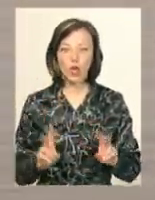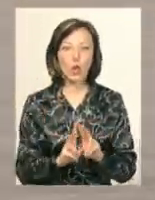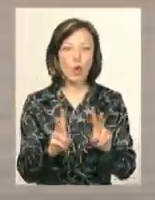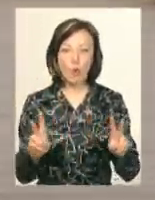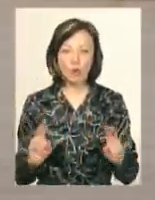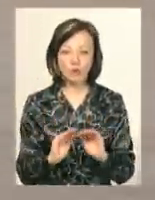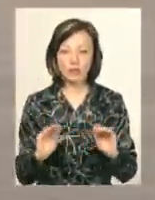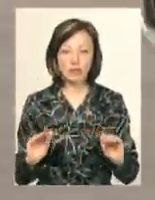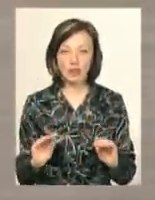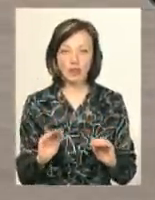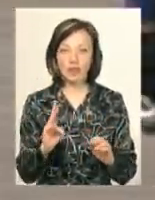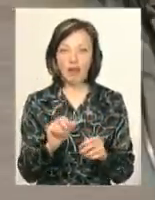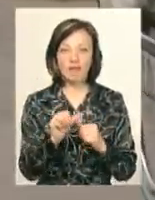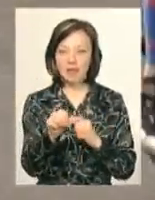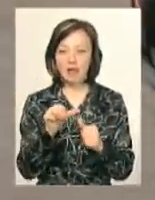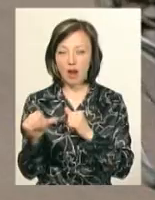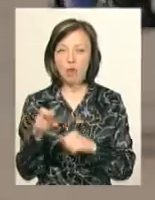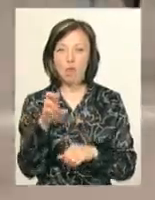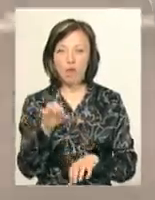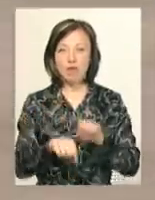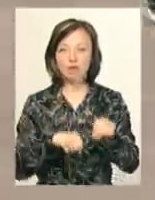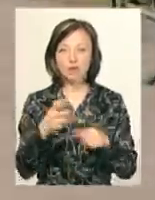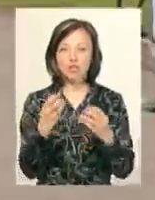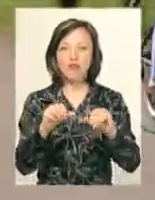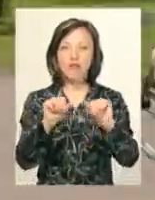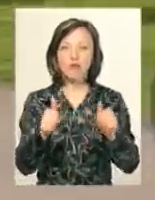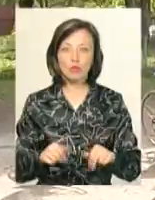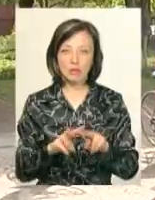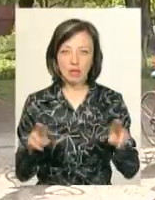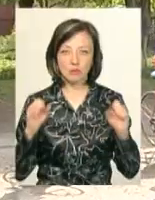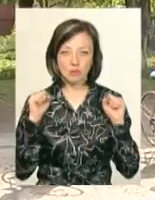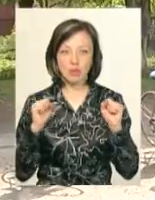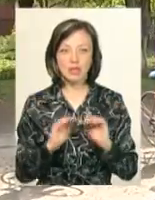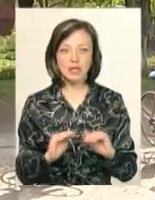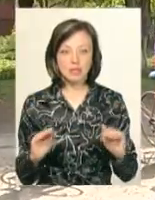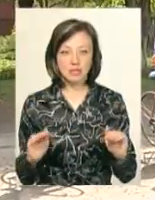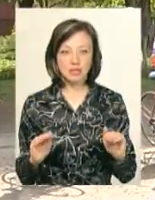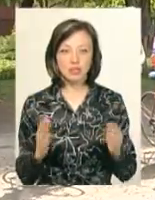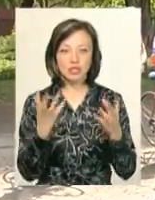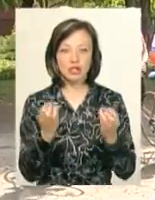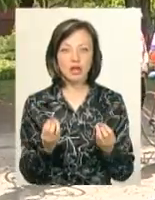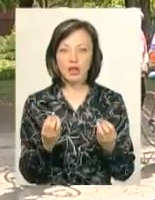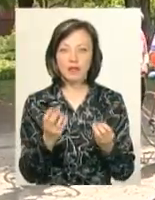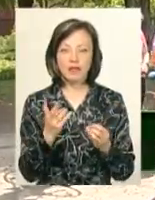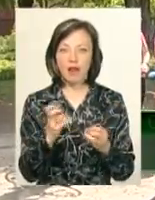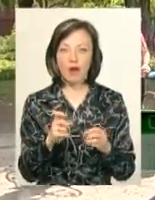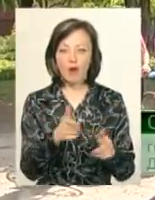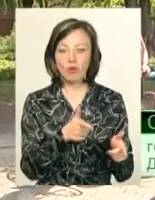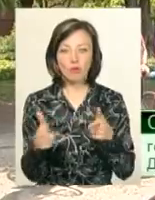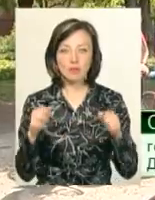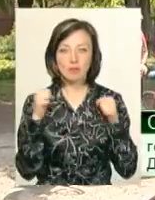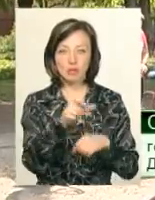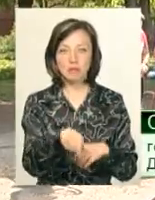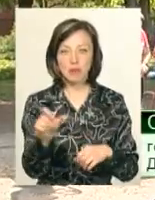з вихованців наставники не виділяють, бо велосипедисти ще формуються як спортсмени. Діти, це ж ще не ті сформовані